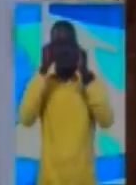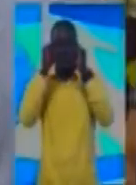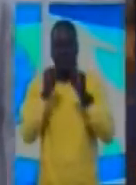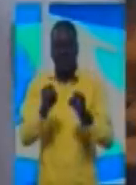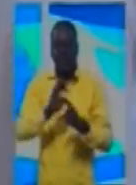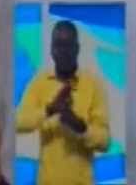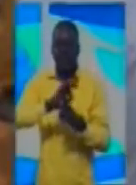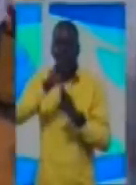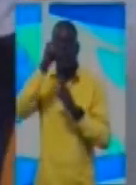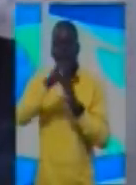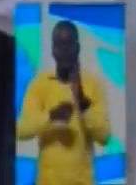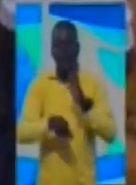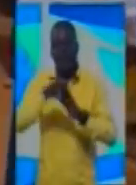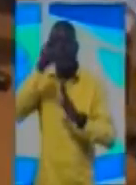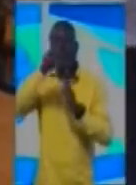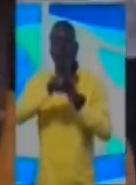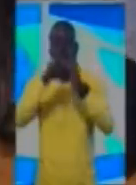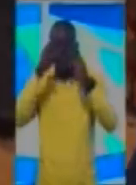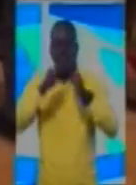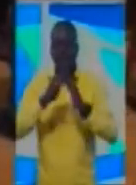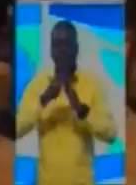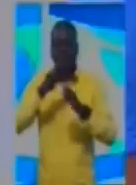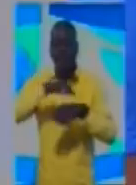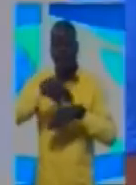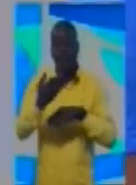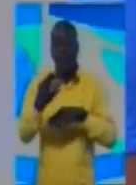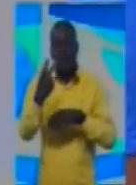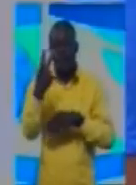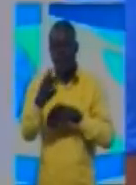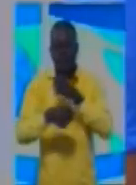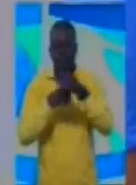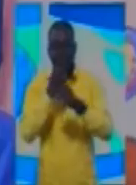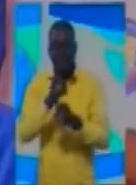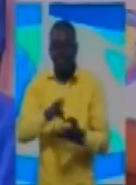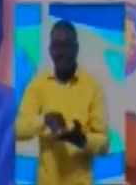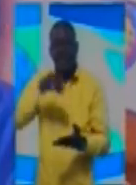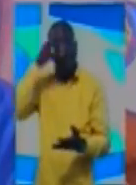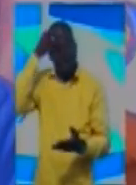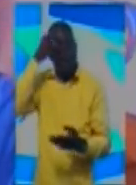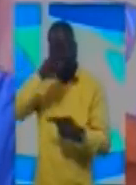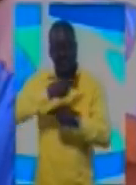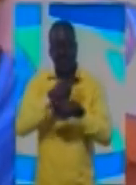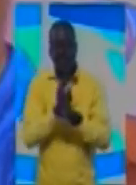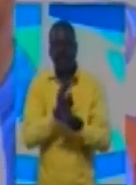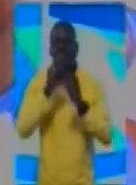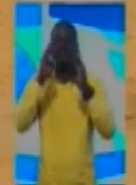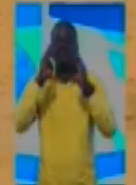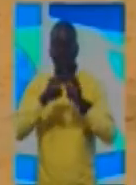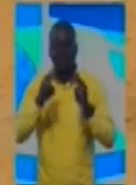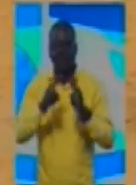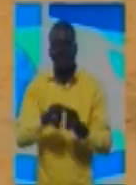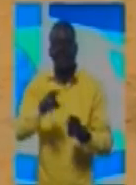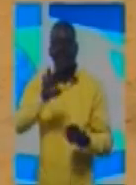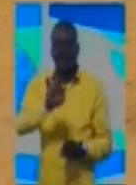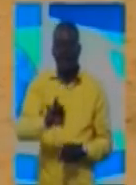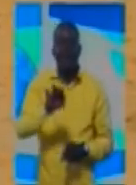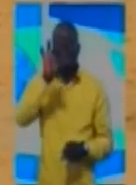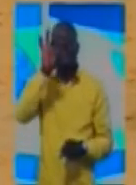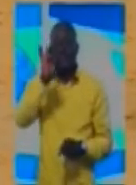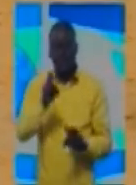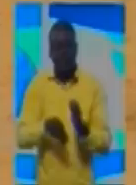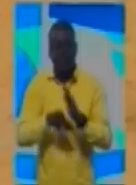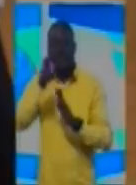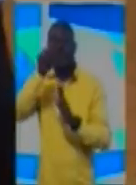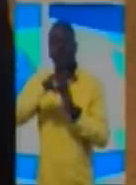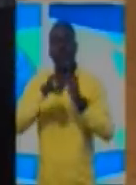de formation en développement rural. Après 2 années d'apprentissage au métier de la production rurale, 98 agents du développement